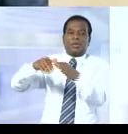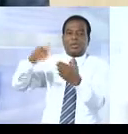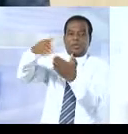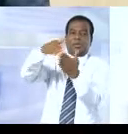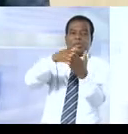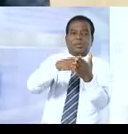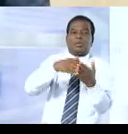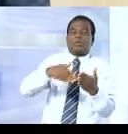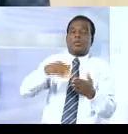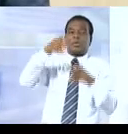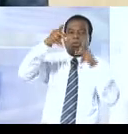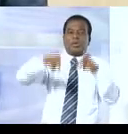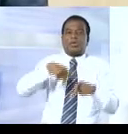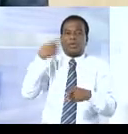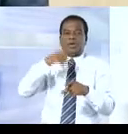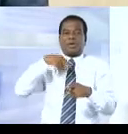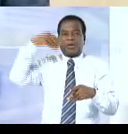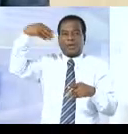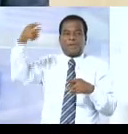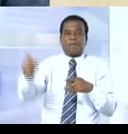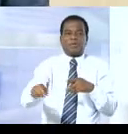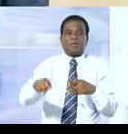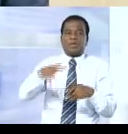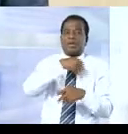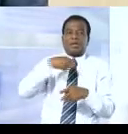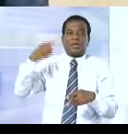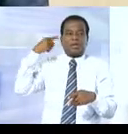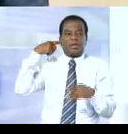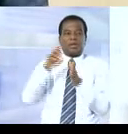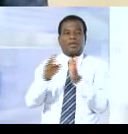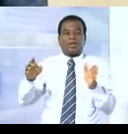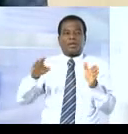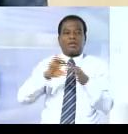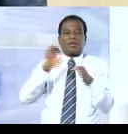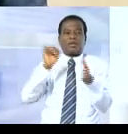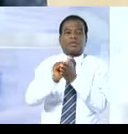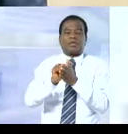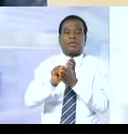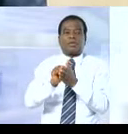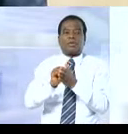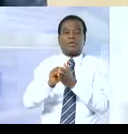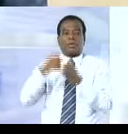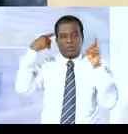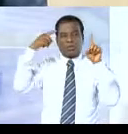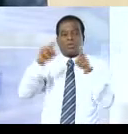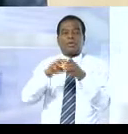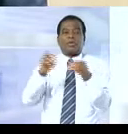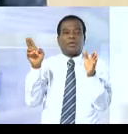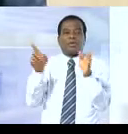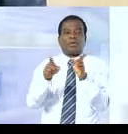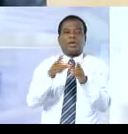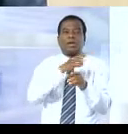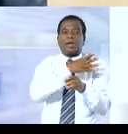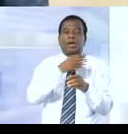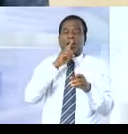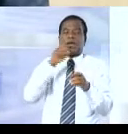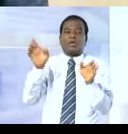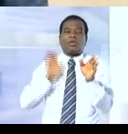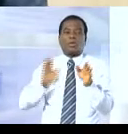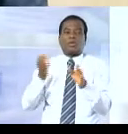besoin. Et le secrétaire exécutif du Conseil de l'Entente est notre